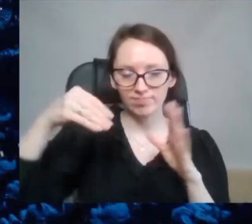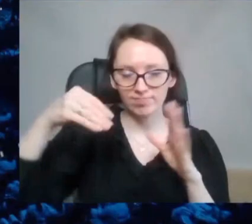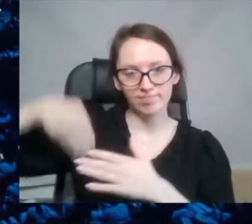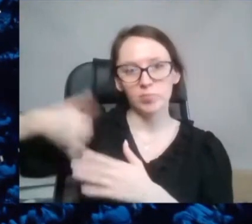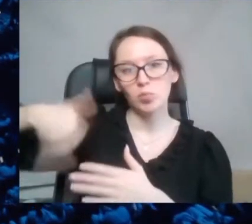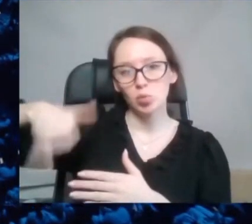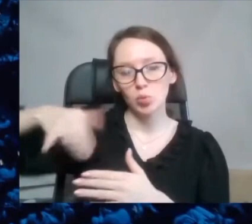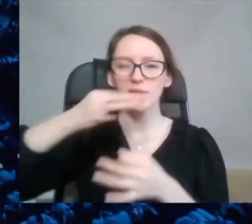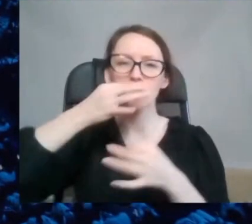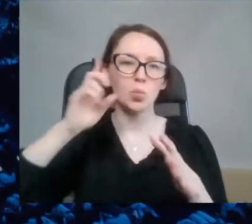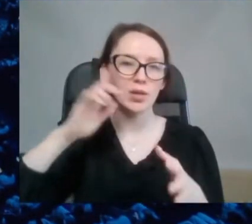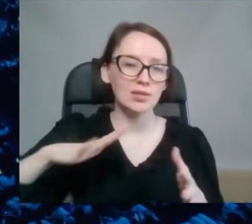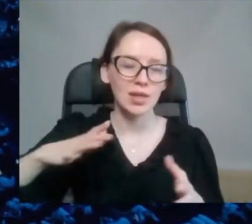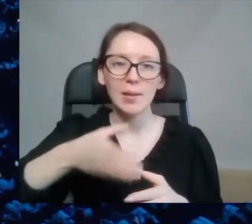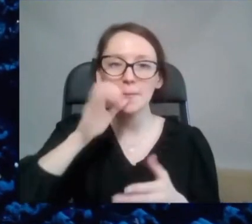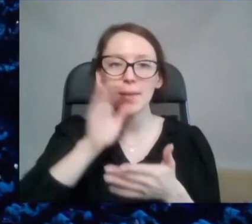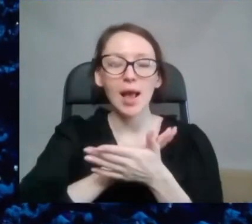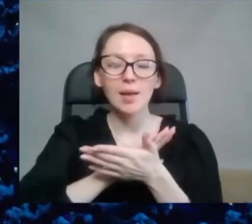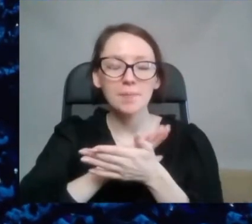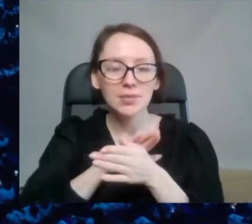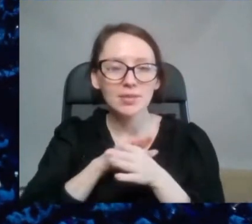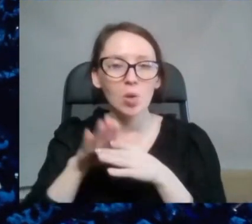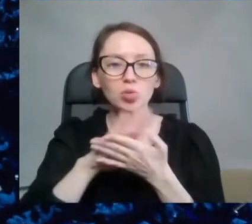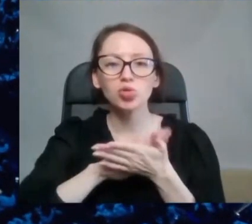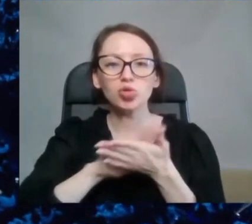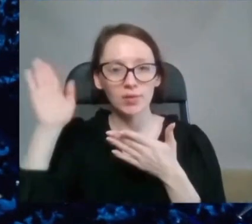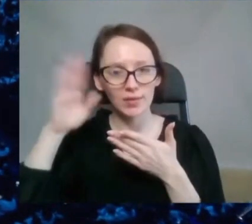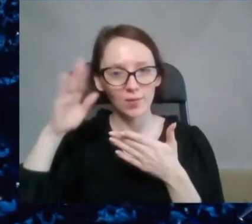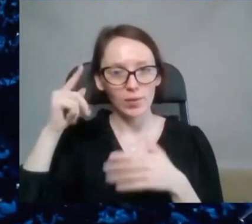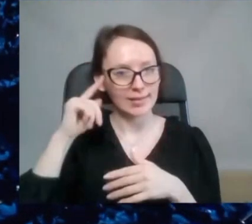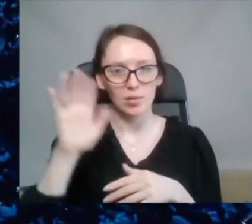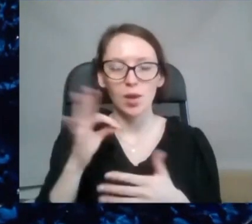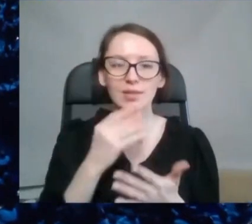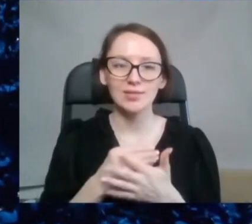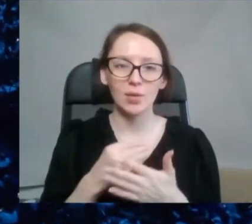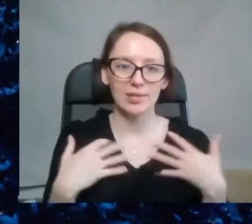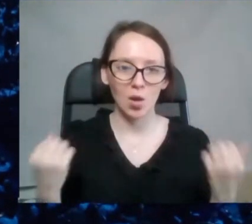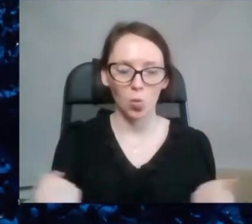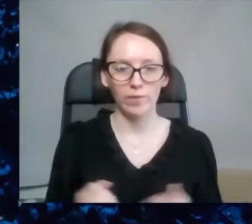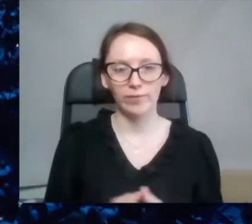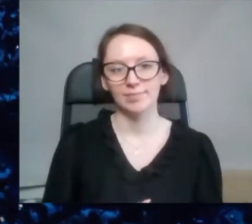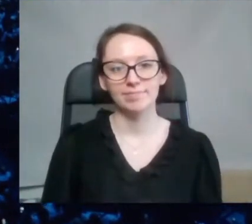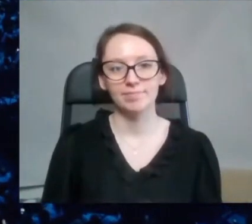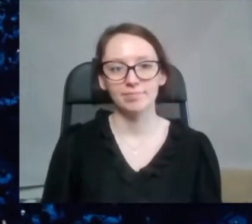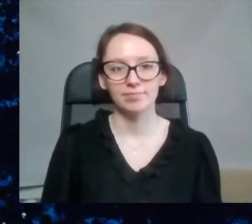стране пить абсолютно чистую воду и не думать о своем здоровье.